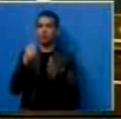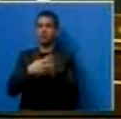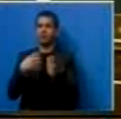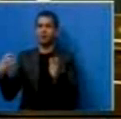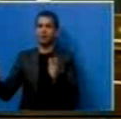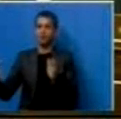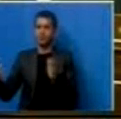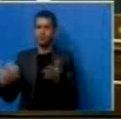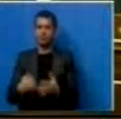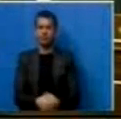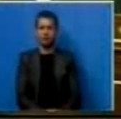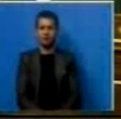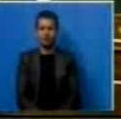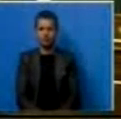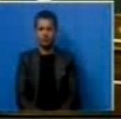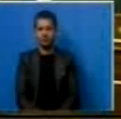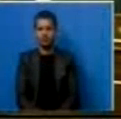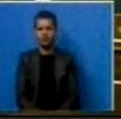vazhdimësisë.